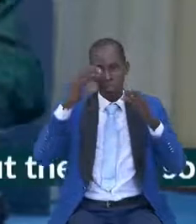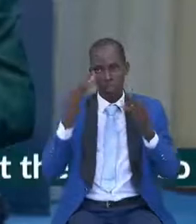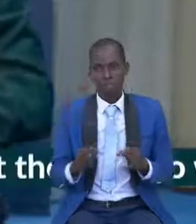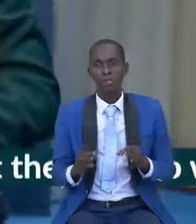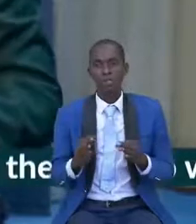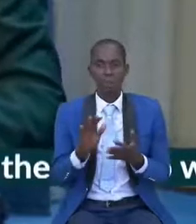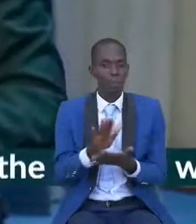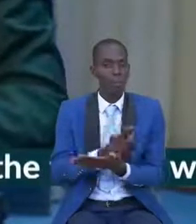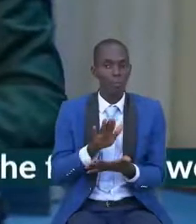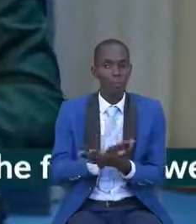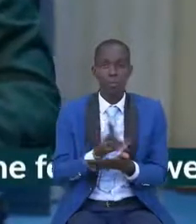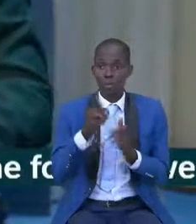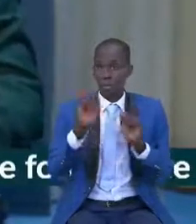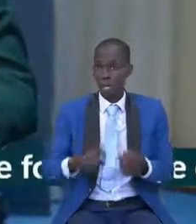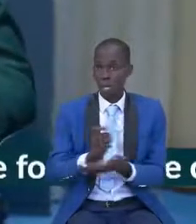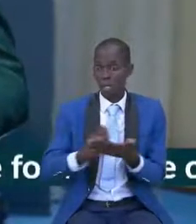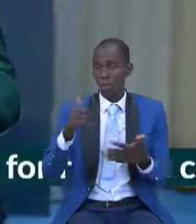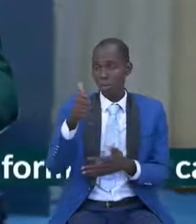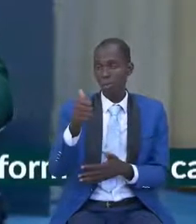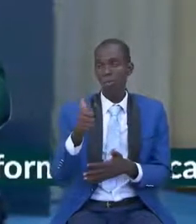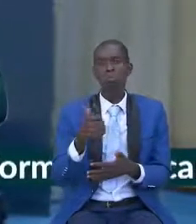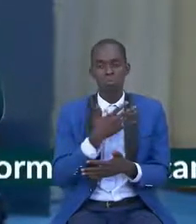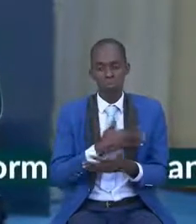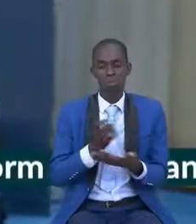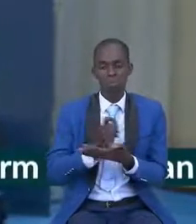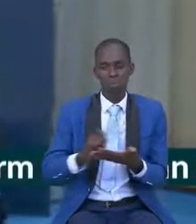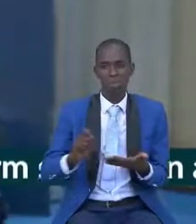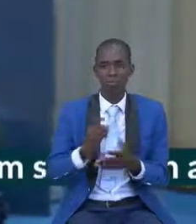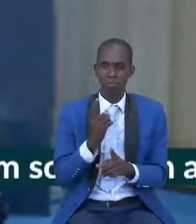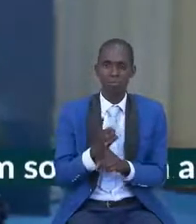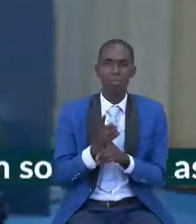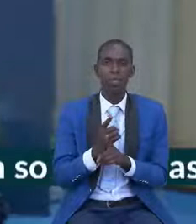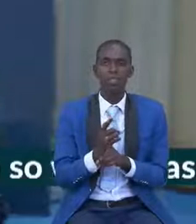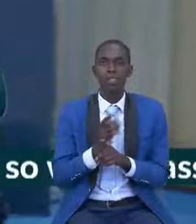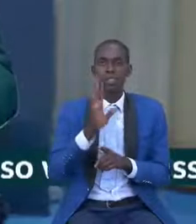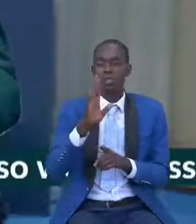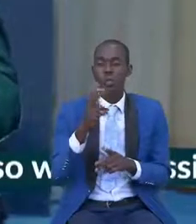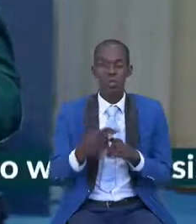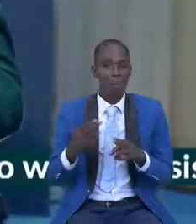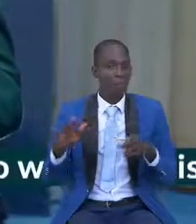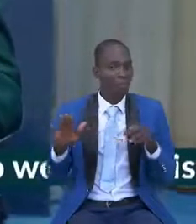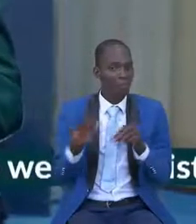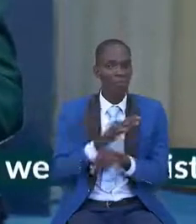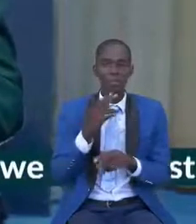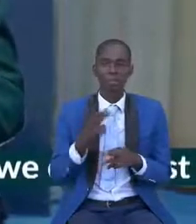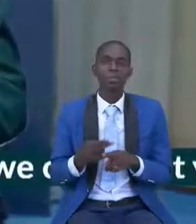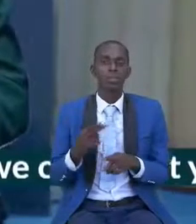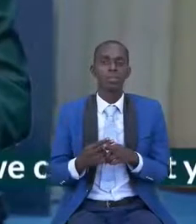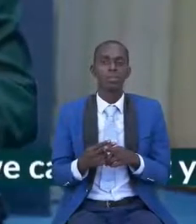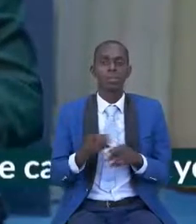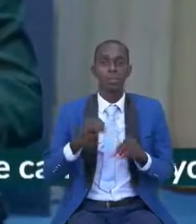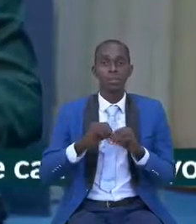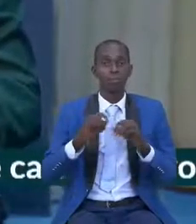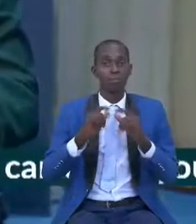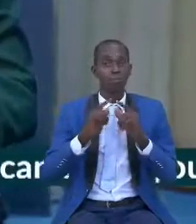sommes, occupons-nous rapidement de ces nouveaux convertis. Donnons-leur les fiches de décision. Aidons ceux qui ne savent pas écrire et